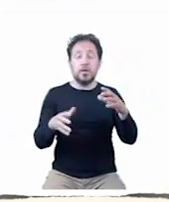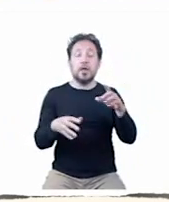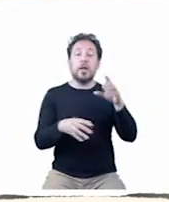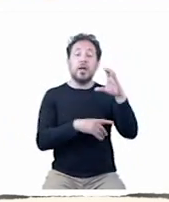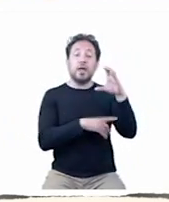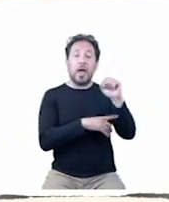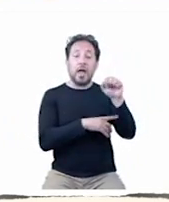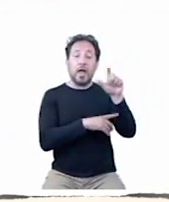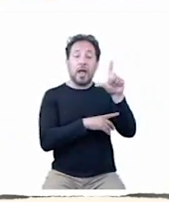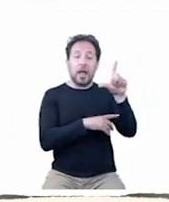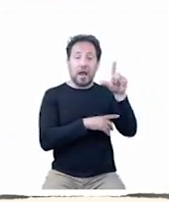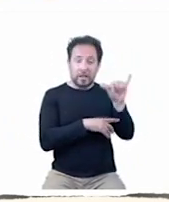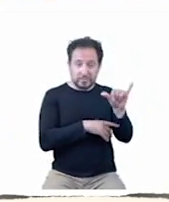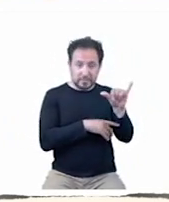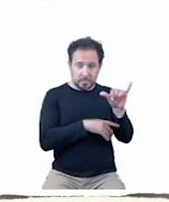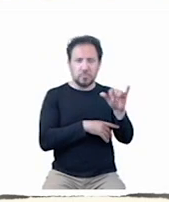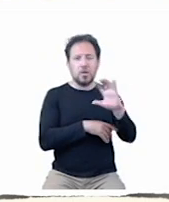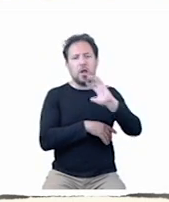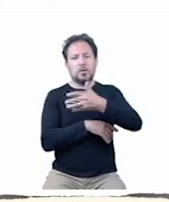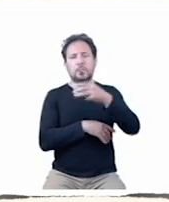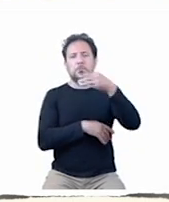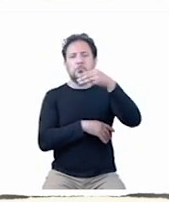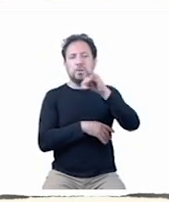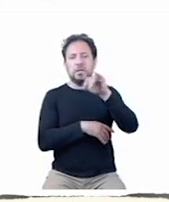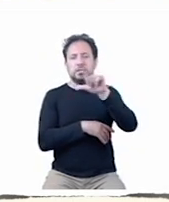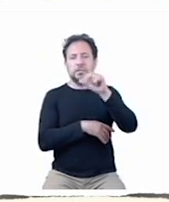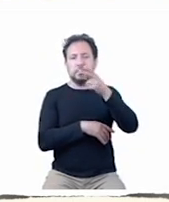Kelly, l'altro prese Miscia.